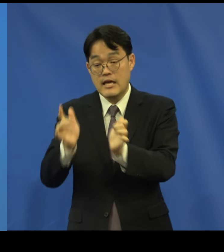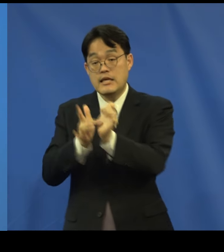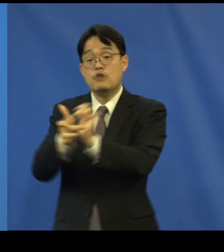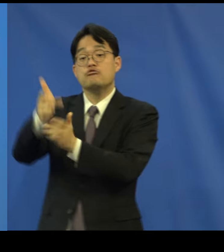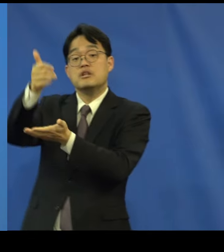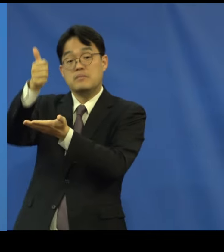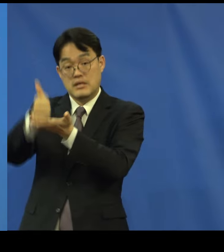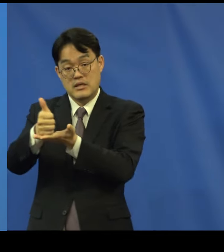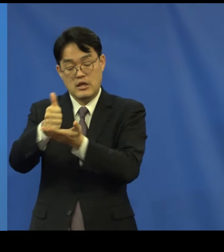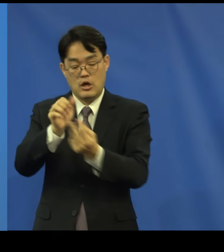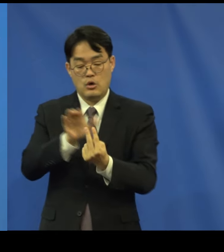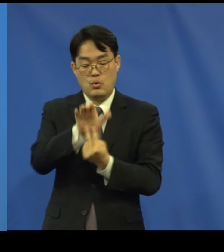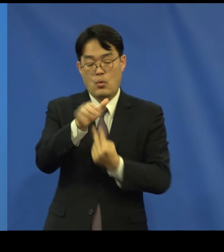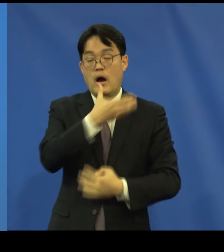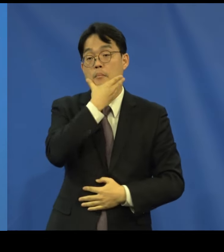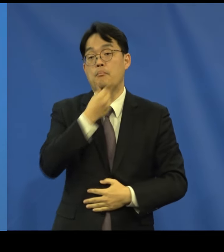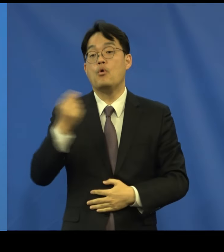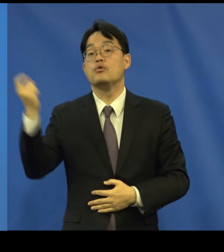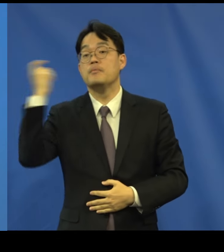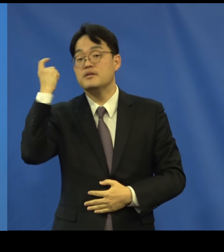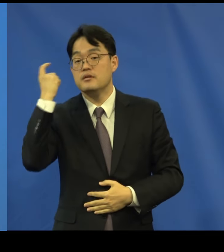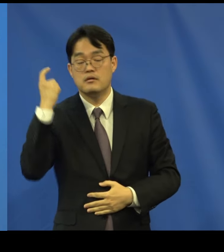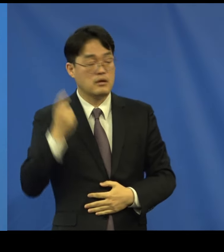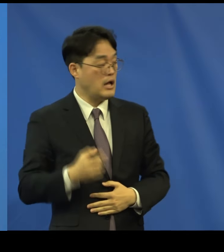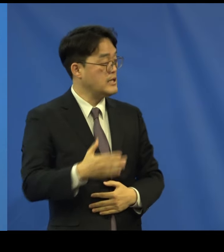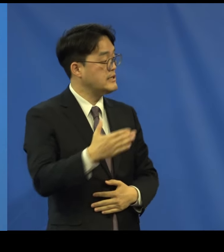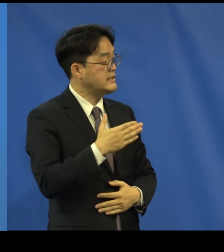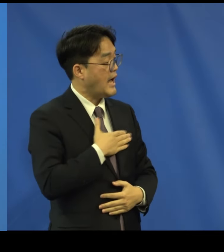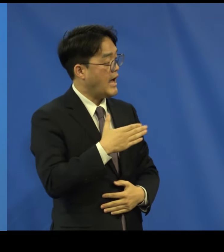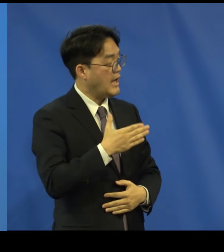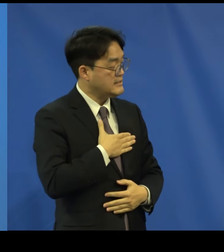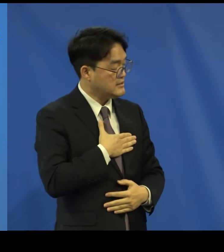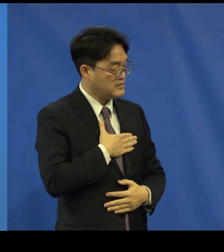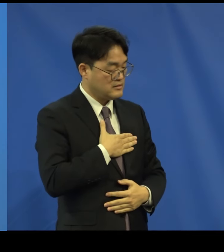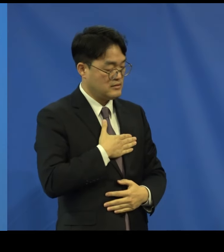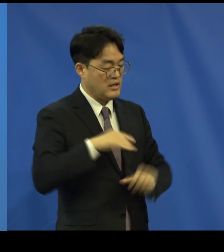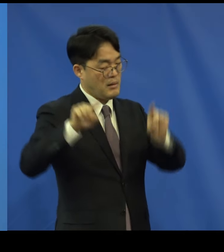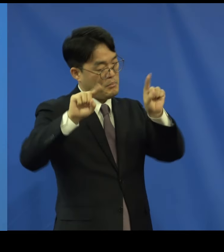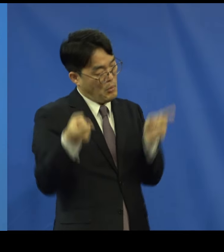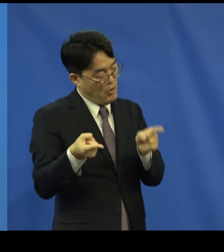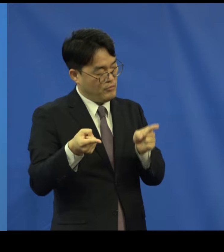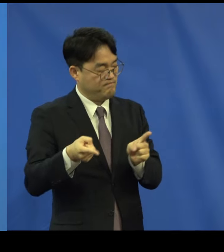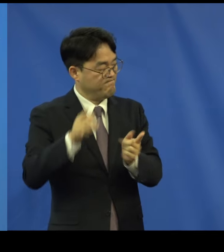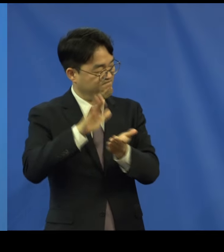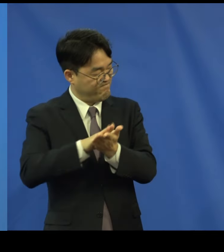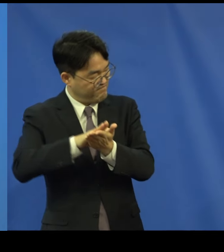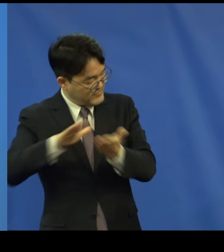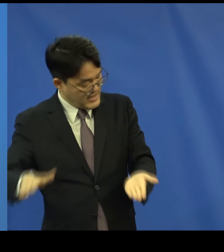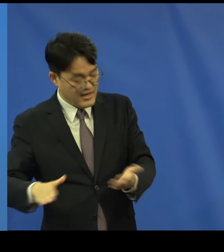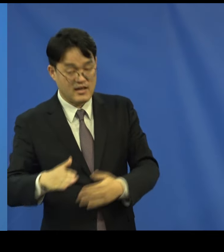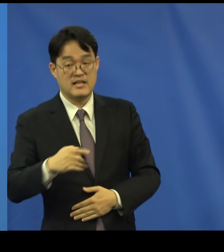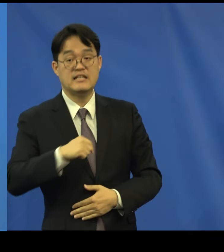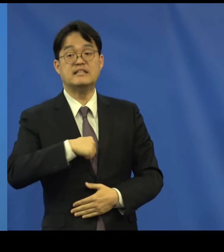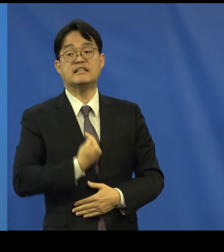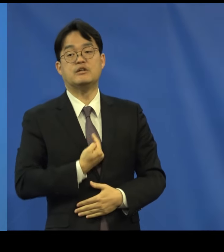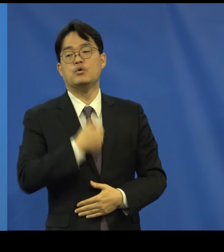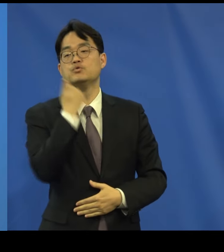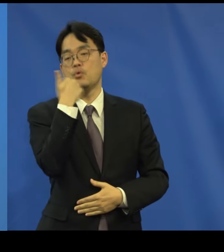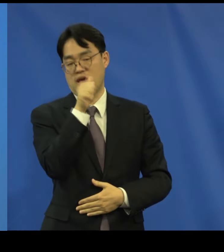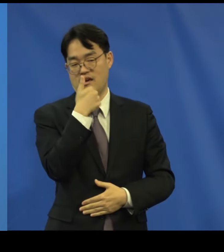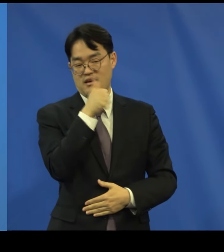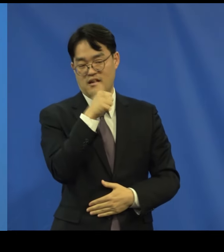그럽니다. 유명한 나는 무엇이다. I am that I am. 내가 스스로 있는 자라고